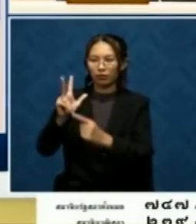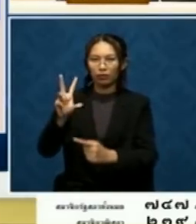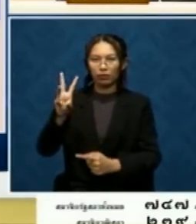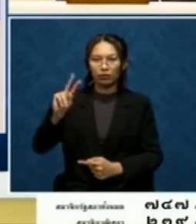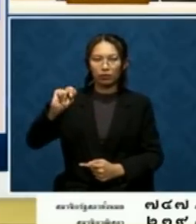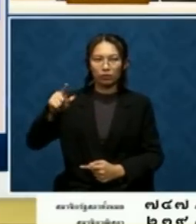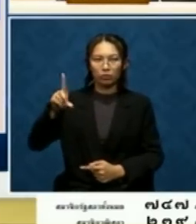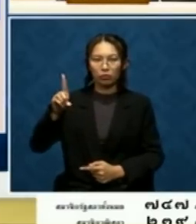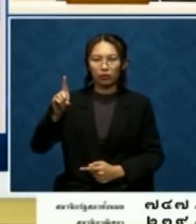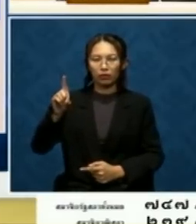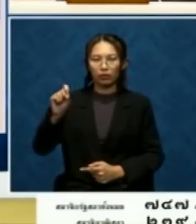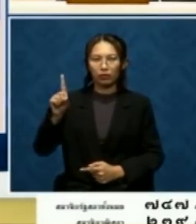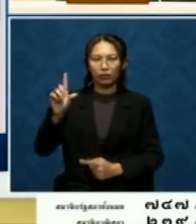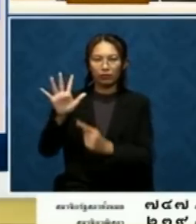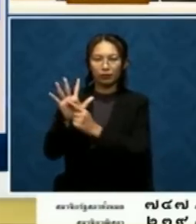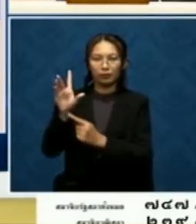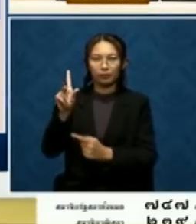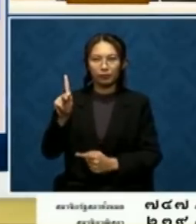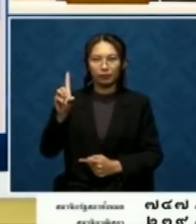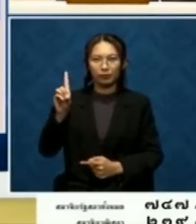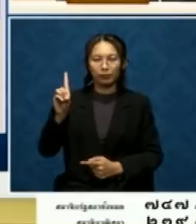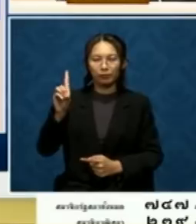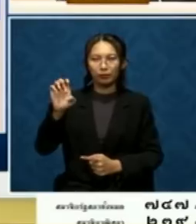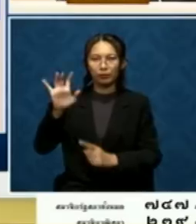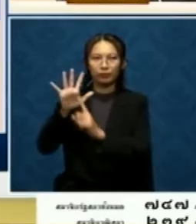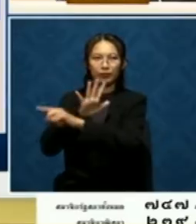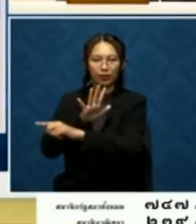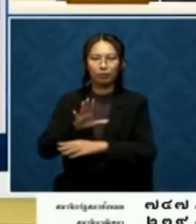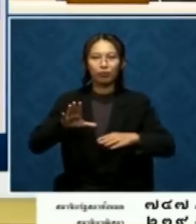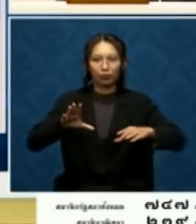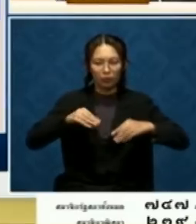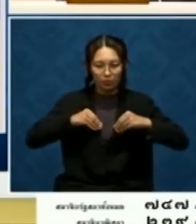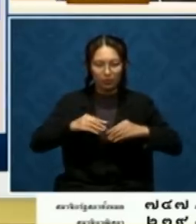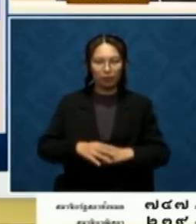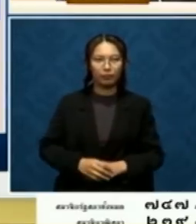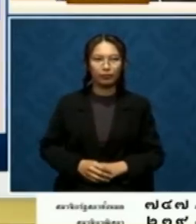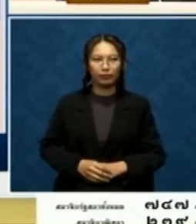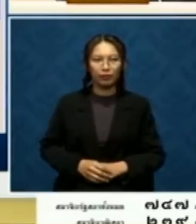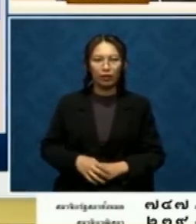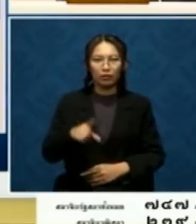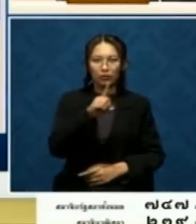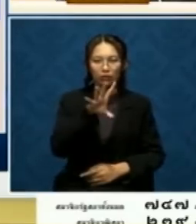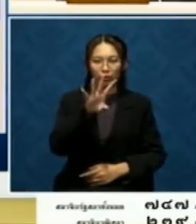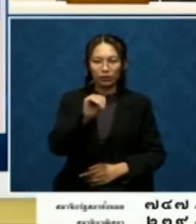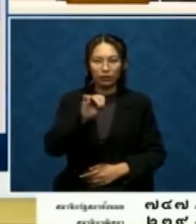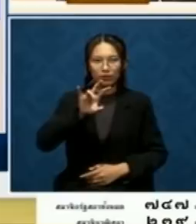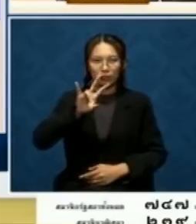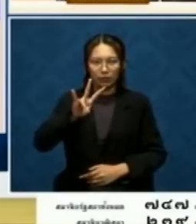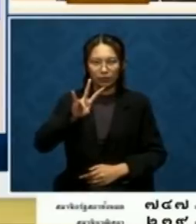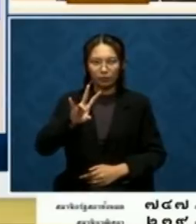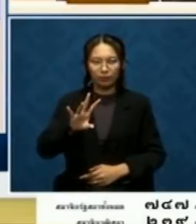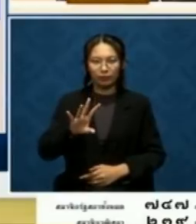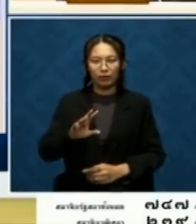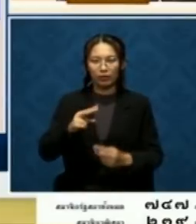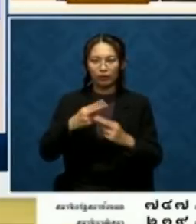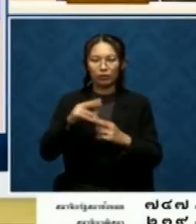คุณหมอชนน่านต้องขึ้นมาย้ำ ความเชื่อถือนะย้ำถึงความมั่นใจต่างๆเหล่านี ้ นะแล้วก็ยังมีการเมืองกับสว.ด้วยนะแล้ววันนี้การ